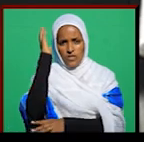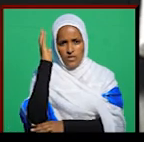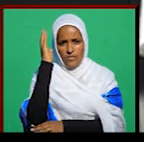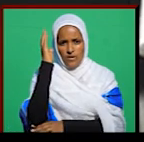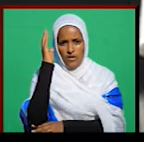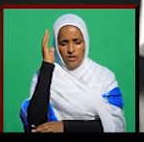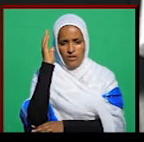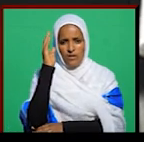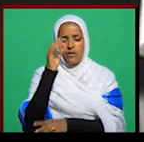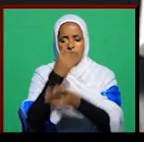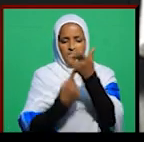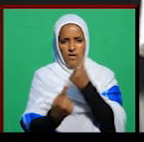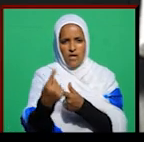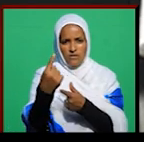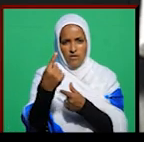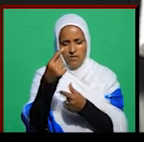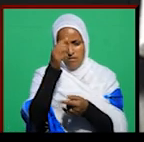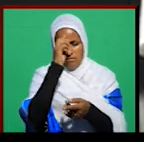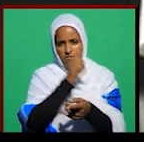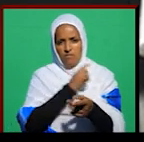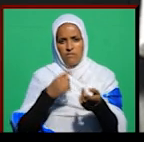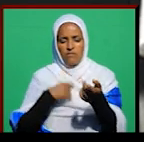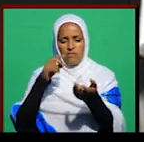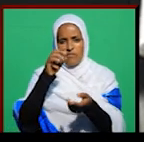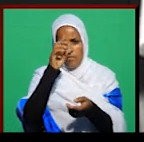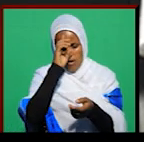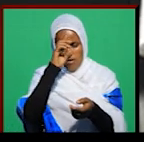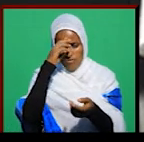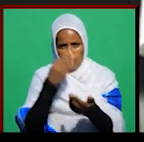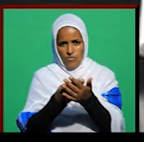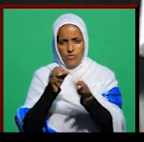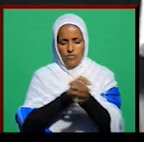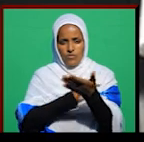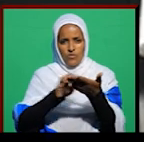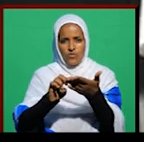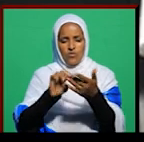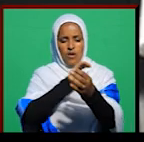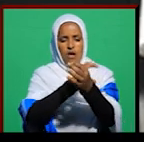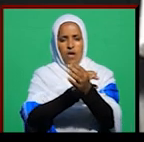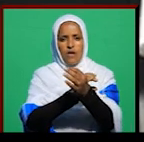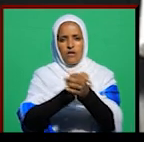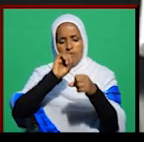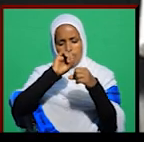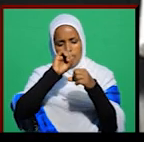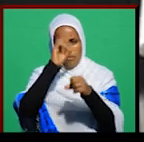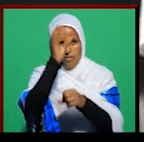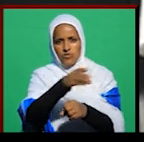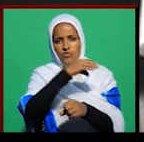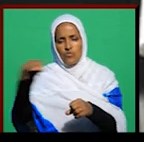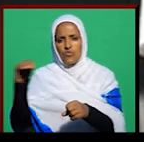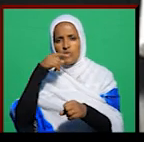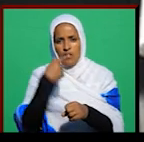እግዚአብሔር አት በስላሴ እመኒ ወደ ቋቲበ የተነሳ በስመ አብ ወወልድ ወመንፈስ ቅዱስ ኃይለ መስቀሉ ትመረጎዝ ይላል። በድጓው